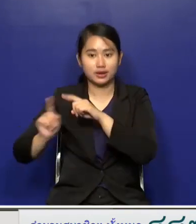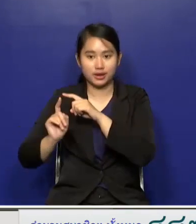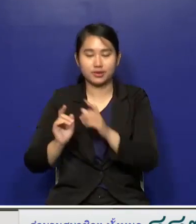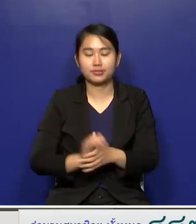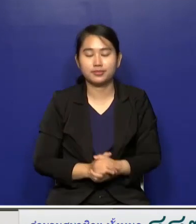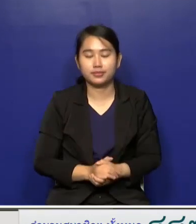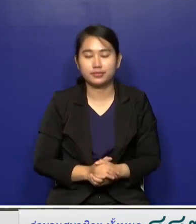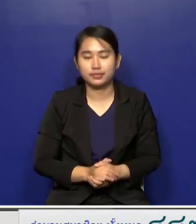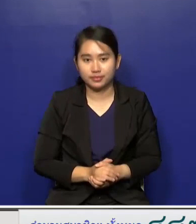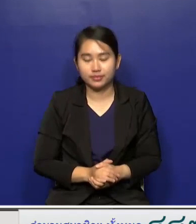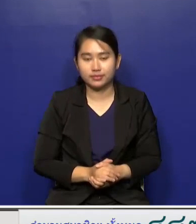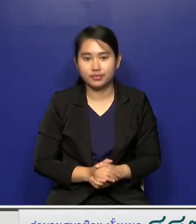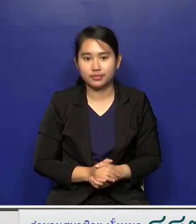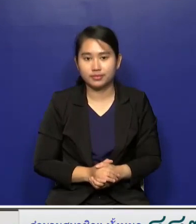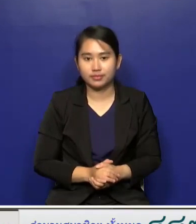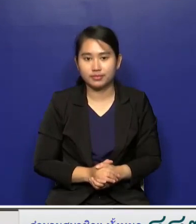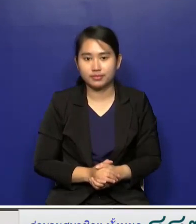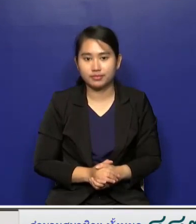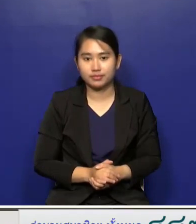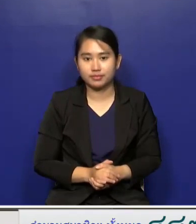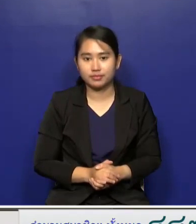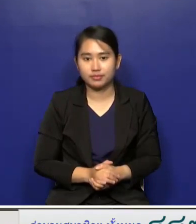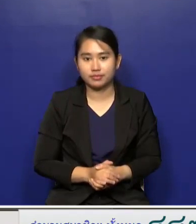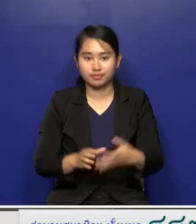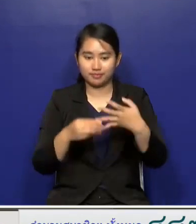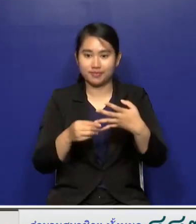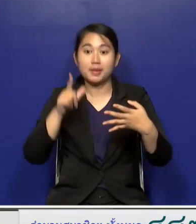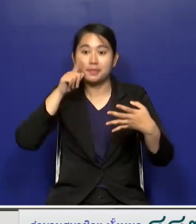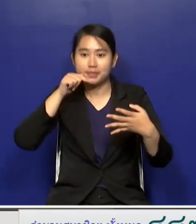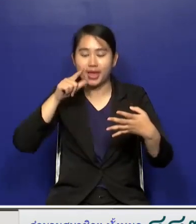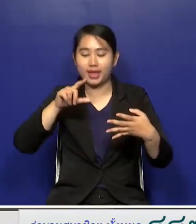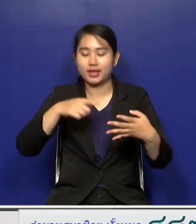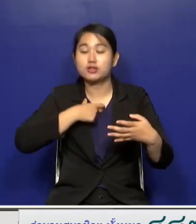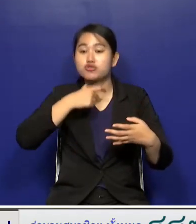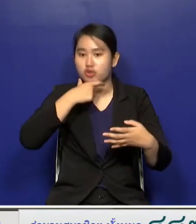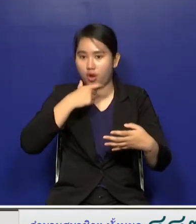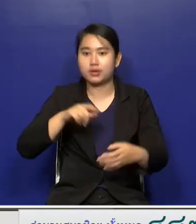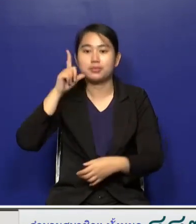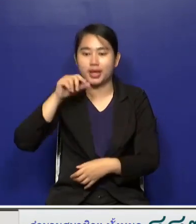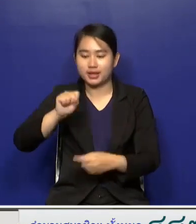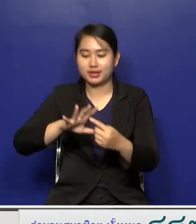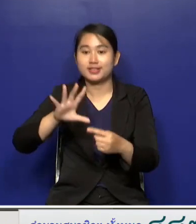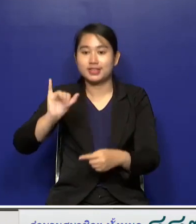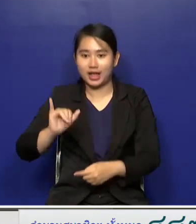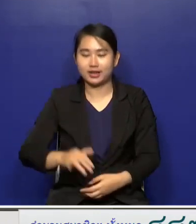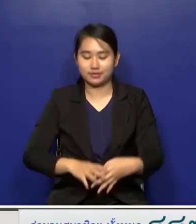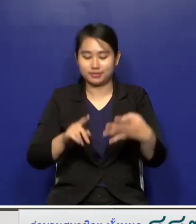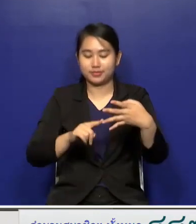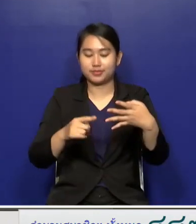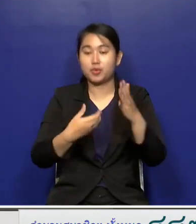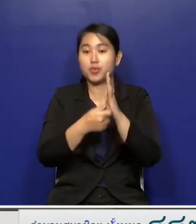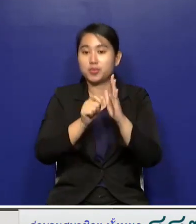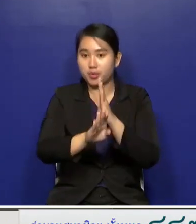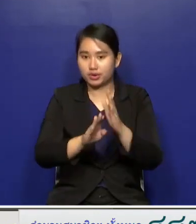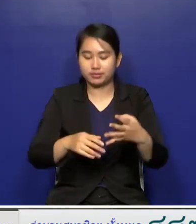ต่างประเทศเป็นต้นไม่ว่าจะเป็นแม่สอดแม่สายของเจียมตากใบเป็นต้น